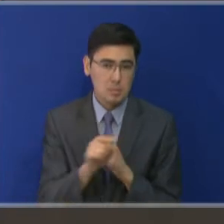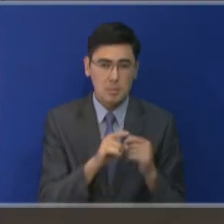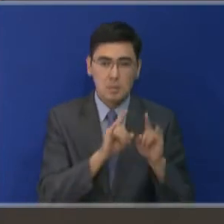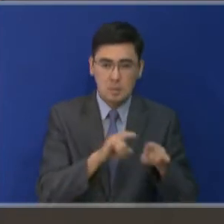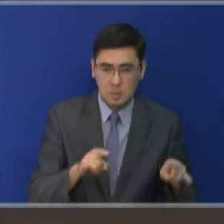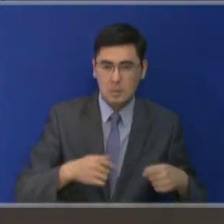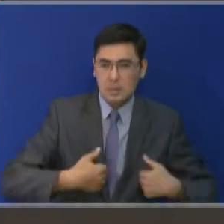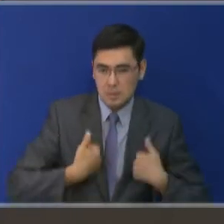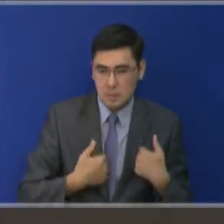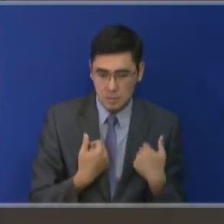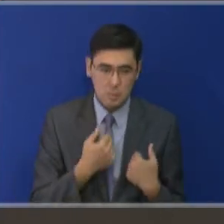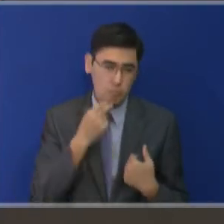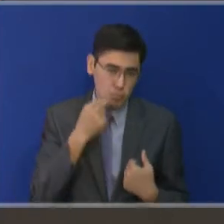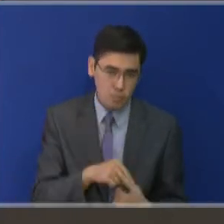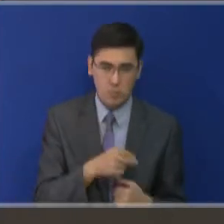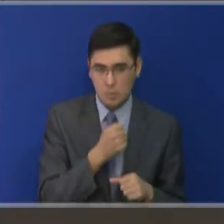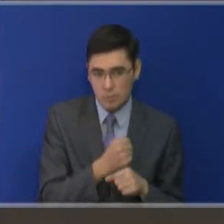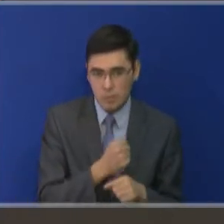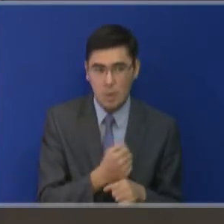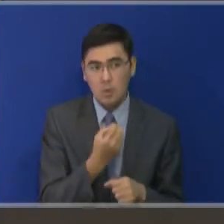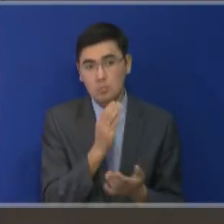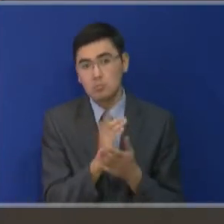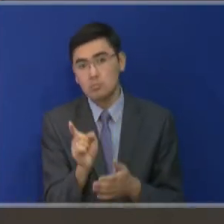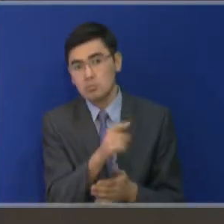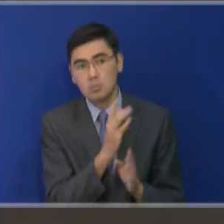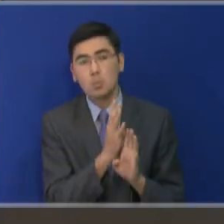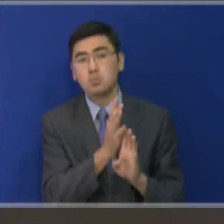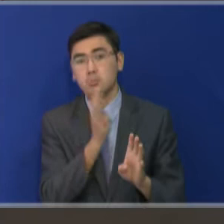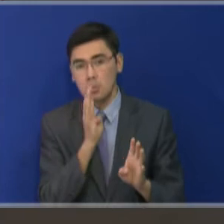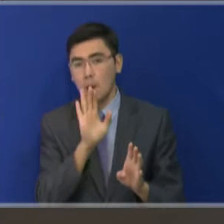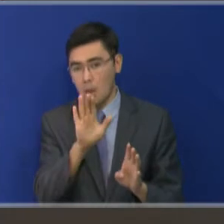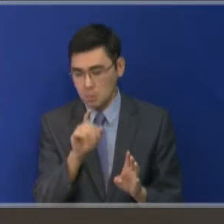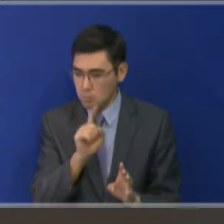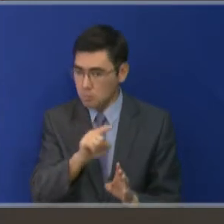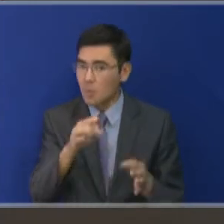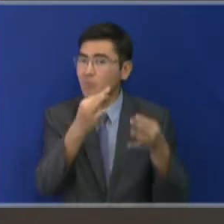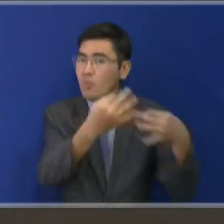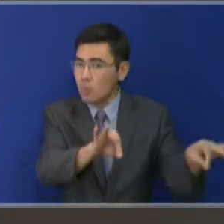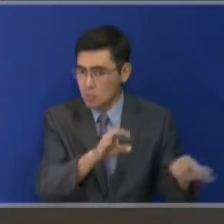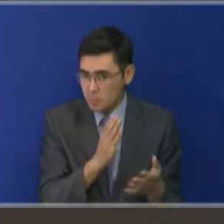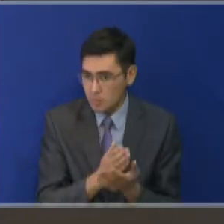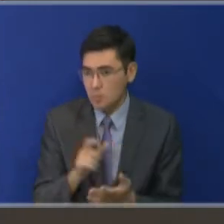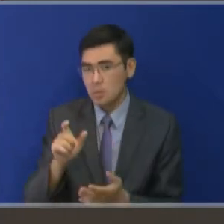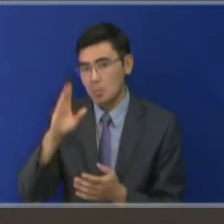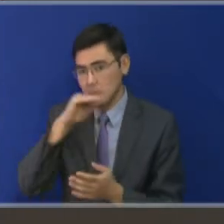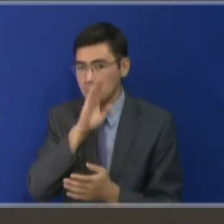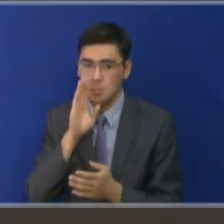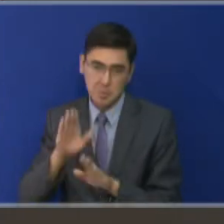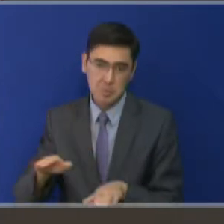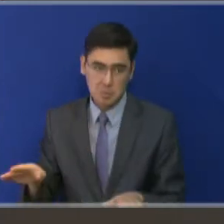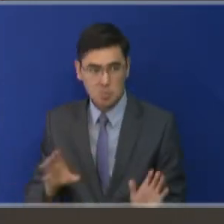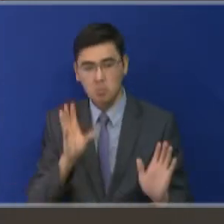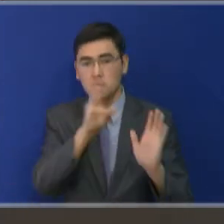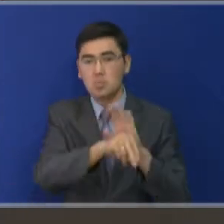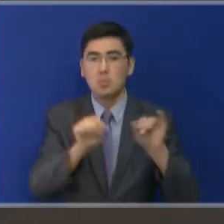белгілі бір уақытқа дейін бос орындары бар балабақшаларда кездеседі. Барлығы балабақшалардың білім беру сапасына және ата-аналардың сеніміне байланысты.